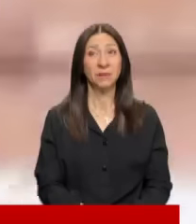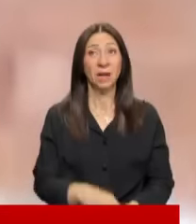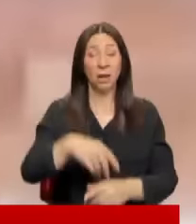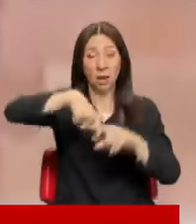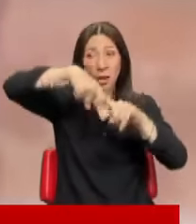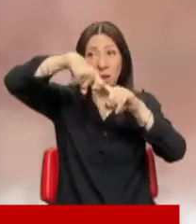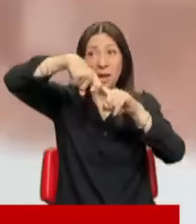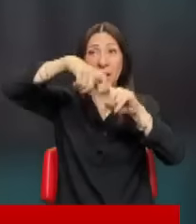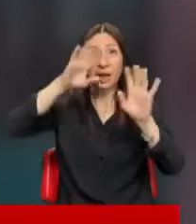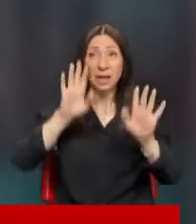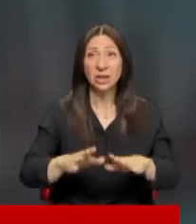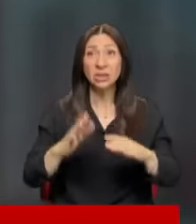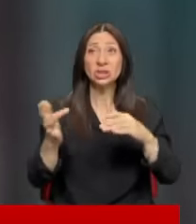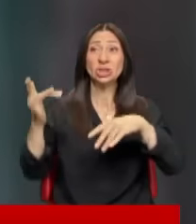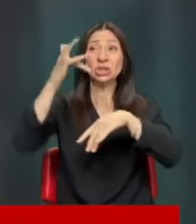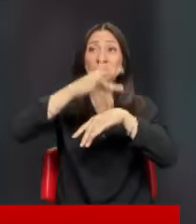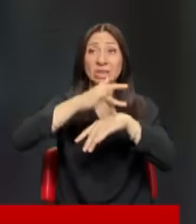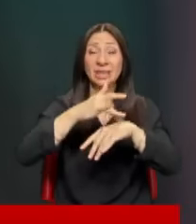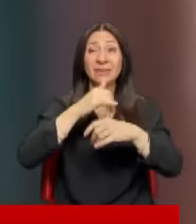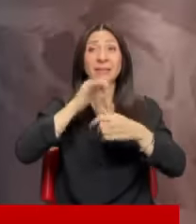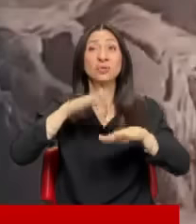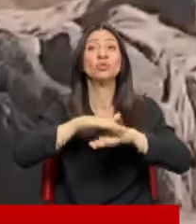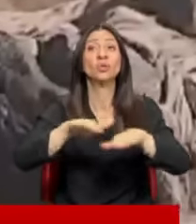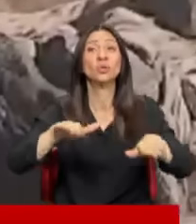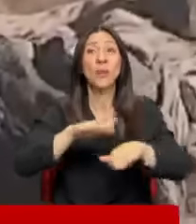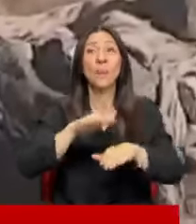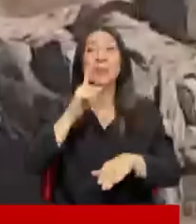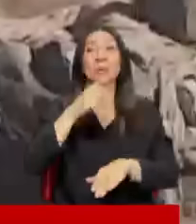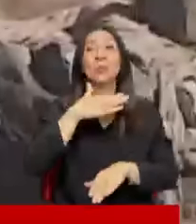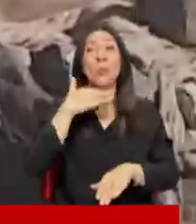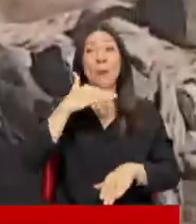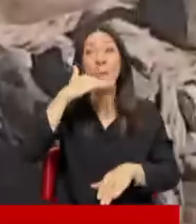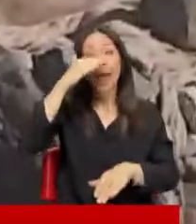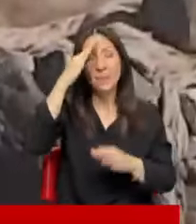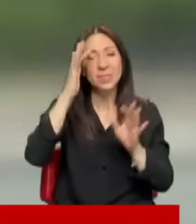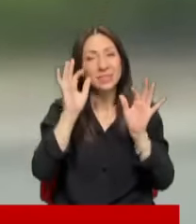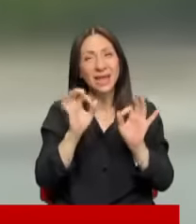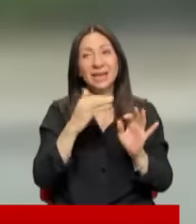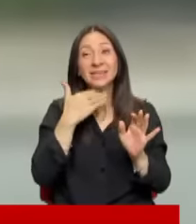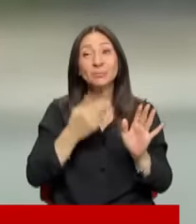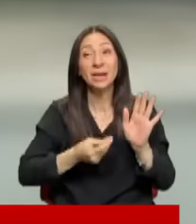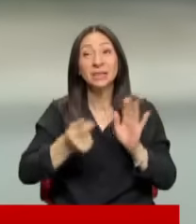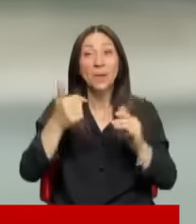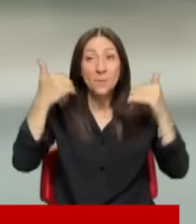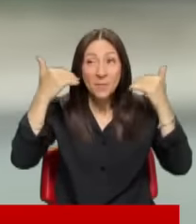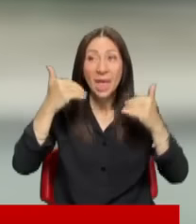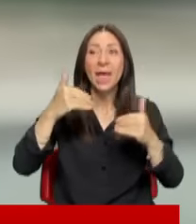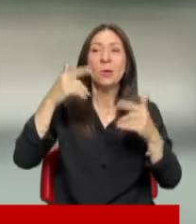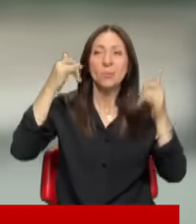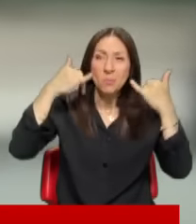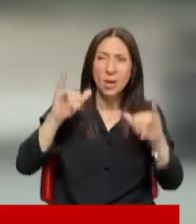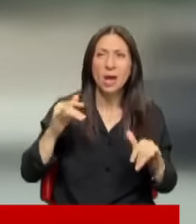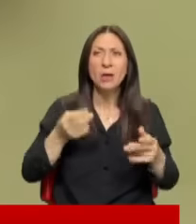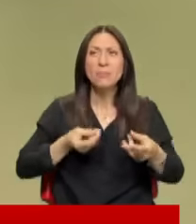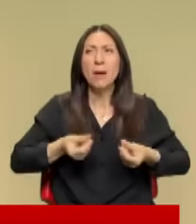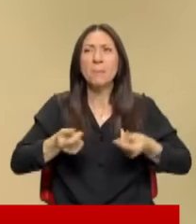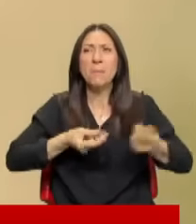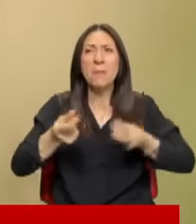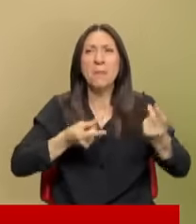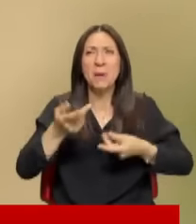Havada asılı kalan, çatıya çıkan, denizde yüzen. Bir kurban bayramında daha kesimden kaçan kurbanlıklar kaydedildi Türkiye'nin dört